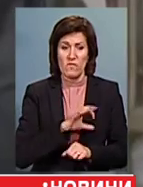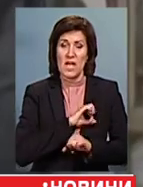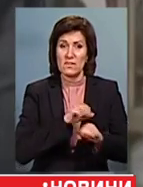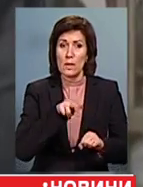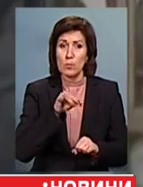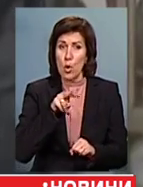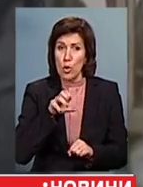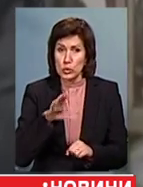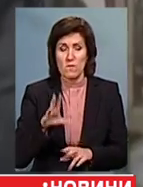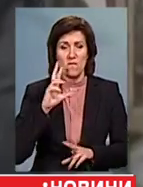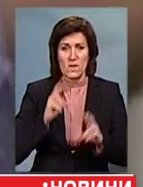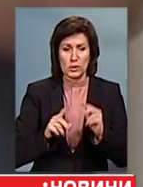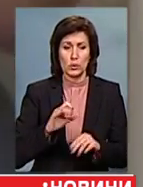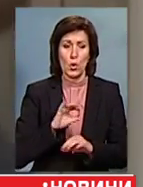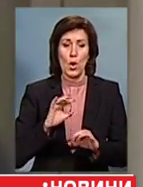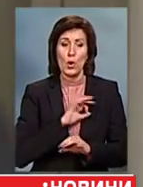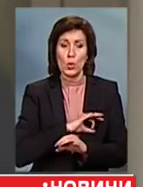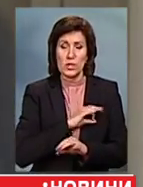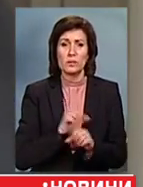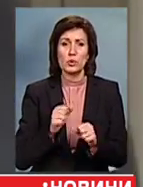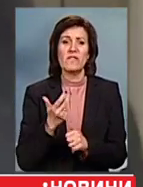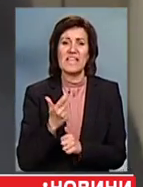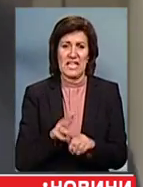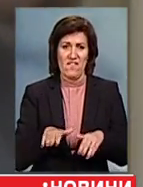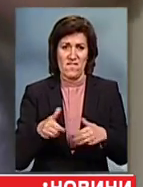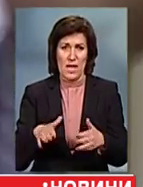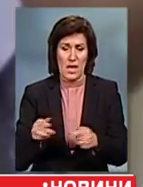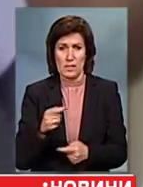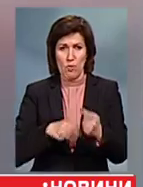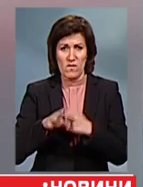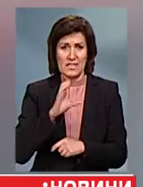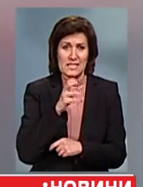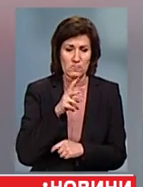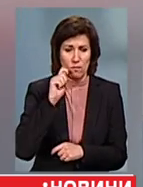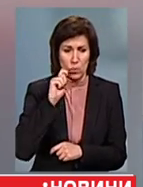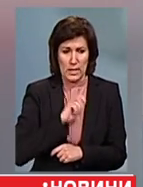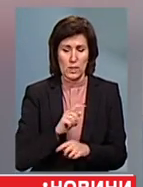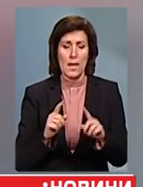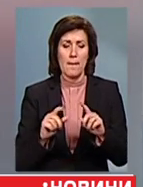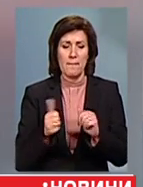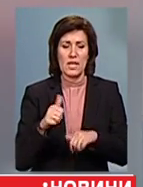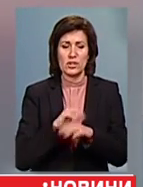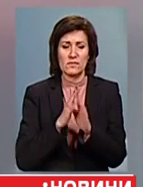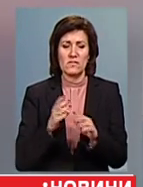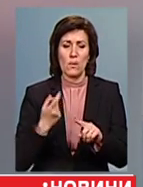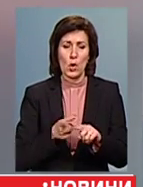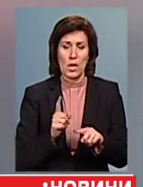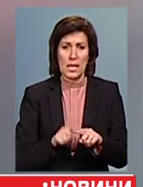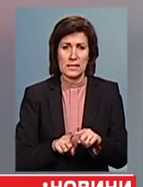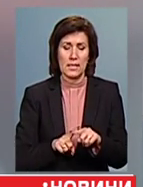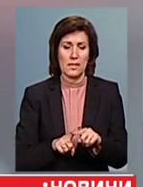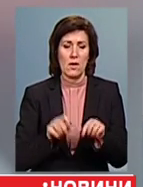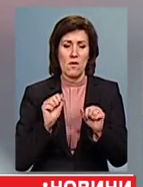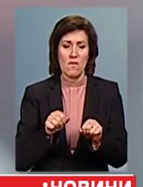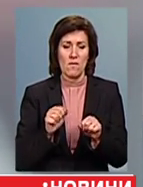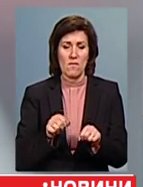Микола Полозов вважає, що юридично можливі три варіанти повернення Савченко в Україну. Прежде всего, это возможность